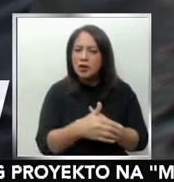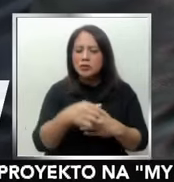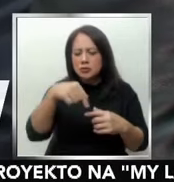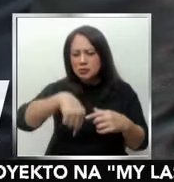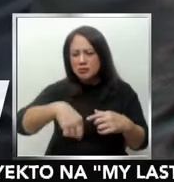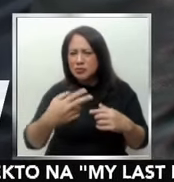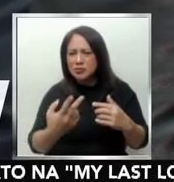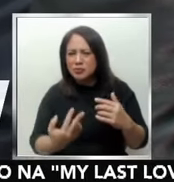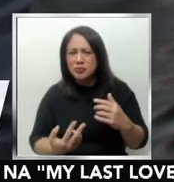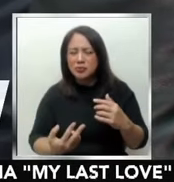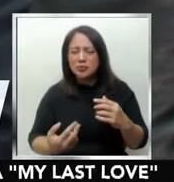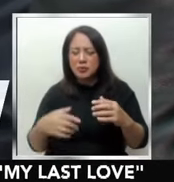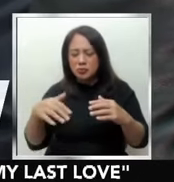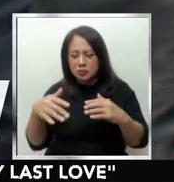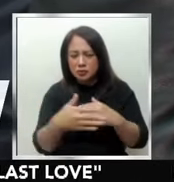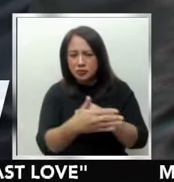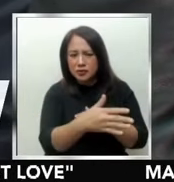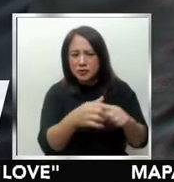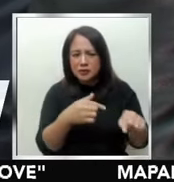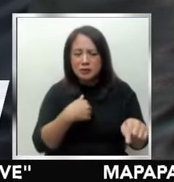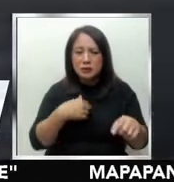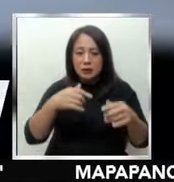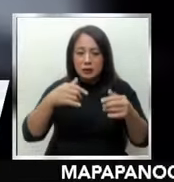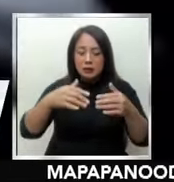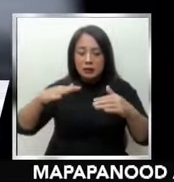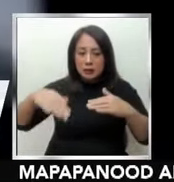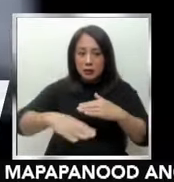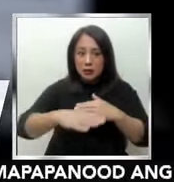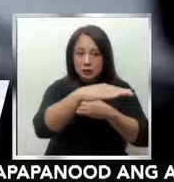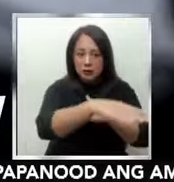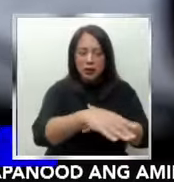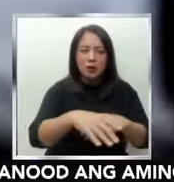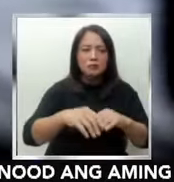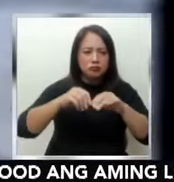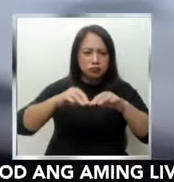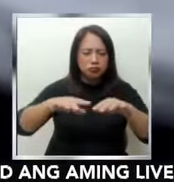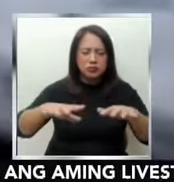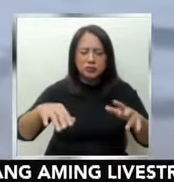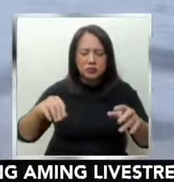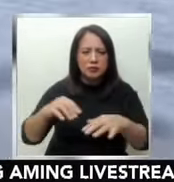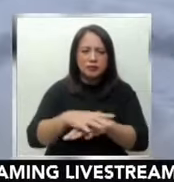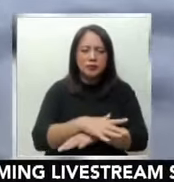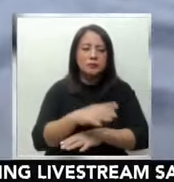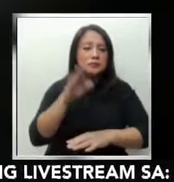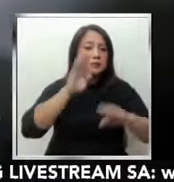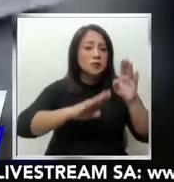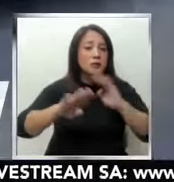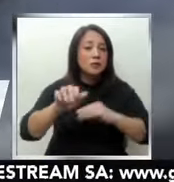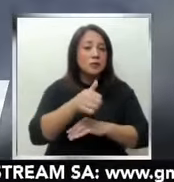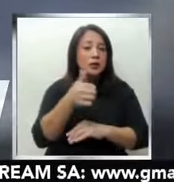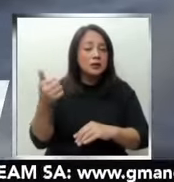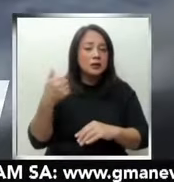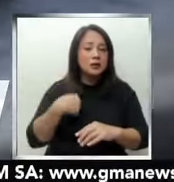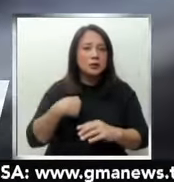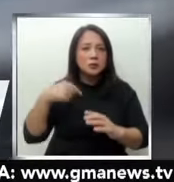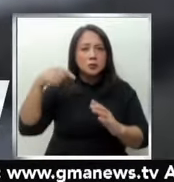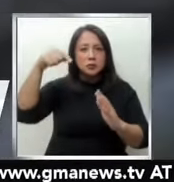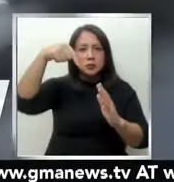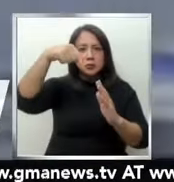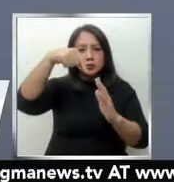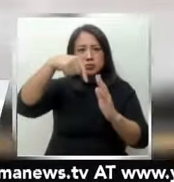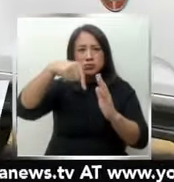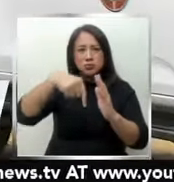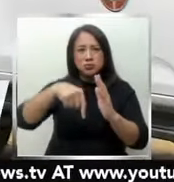maapektuhan din yung nasa shoreline pagka ito'y tumagas may isa pang malaking problema malalim ang pwesto ng lumubog na oil